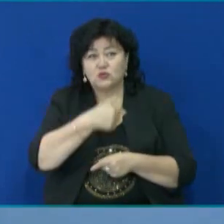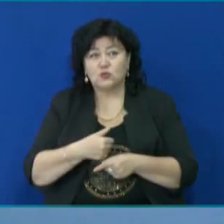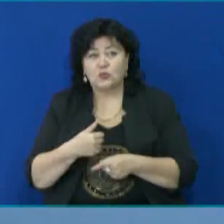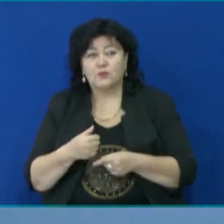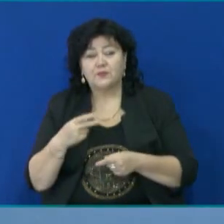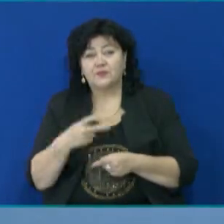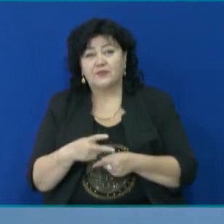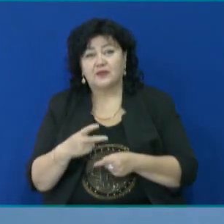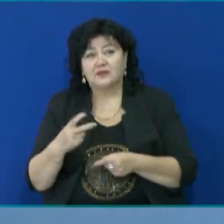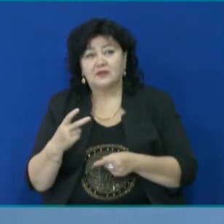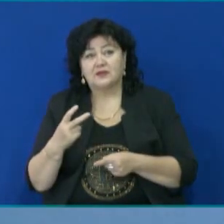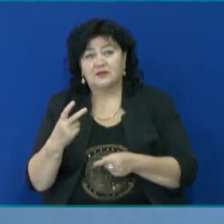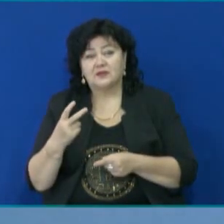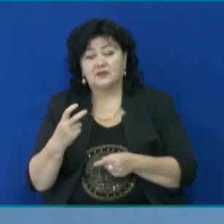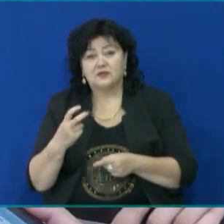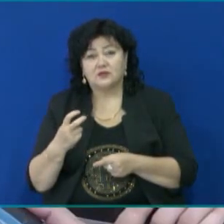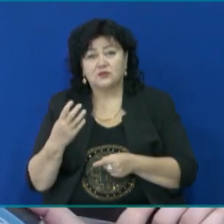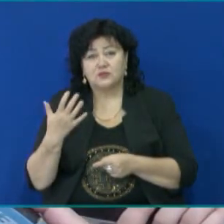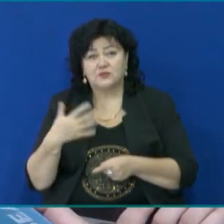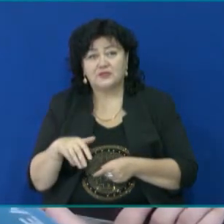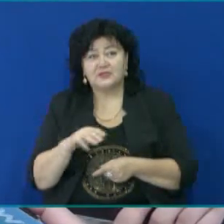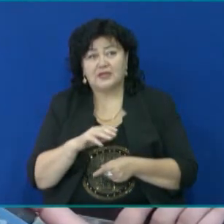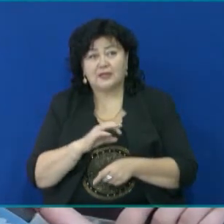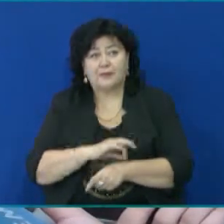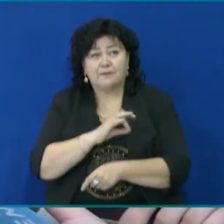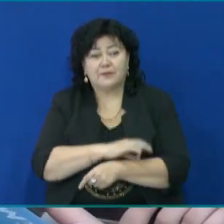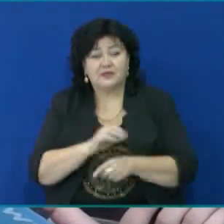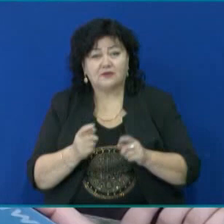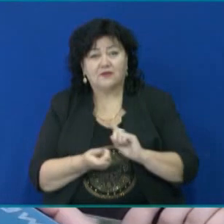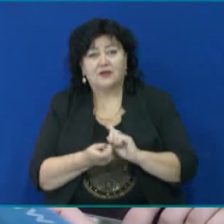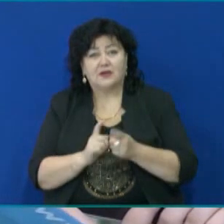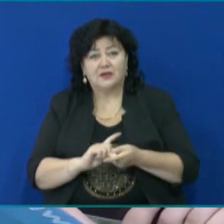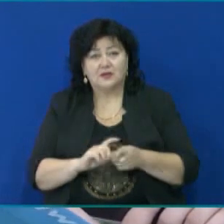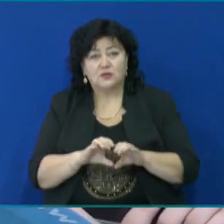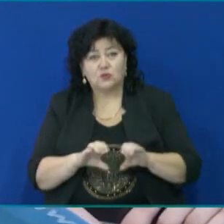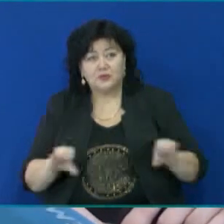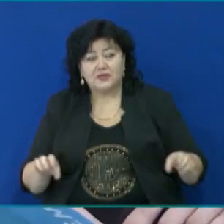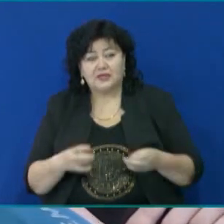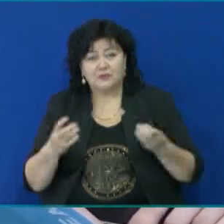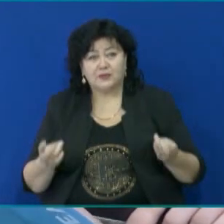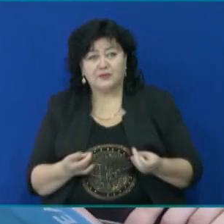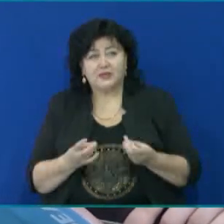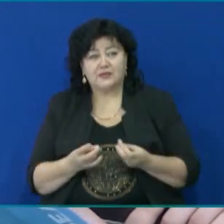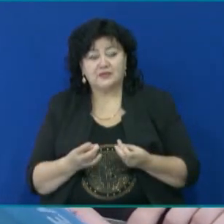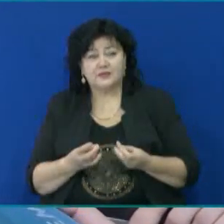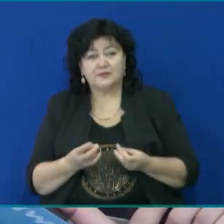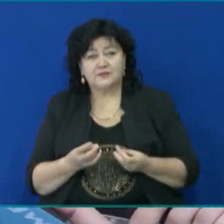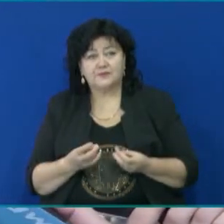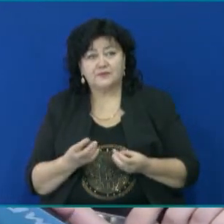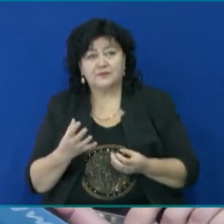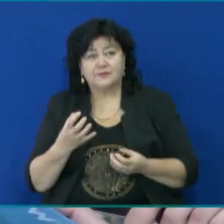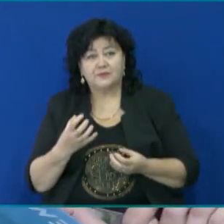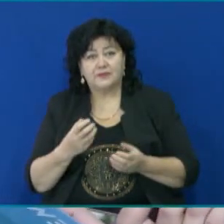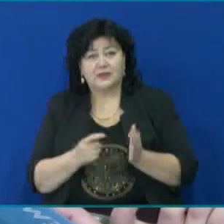бөлініп, 350 метр құбыр жаңартылған. Бүгінгі таңда бізде проект жасалып жатыр. Мысалы, жаңағы қаланың